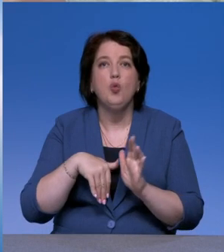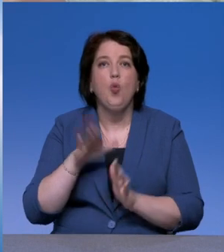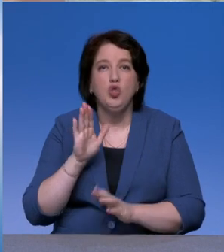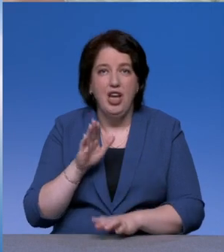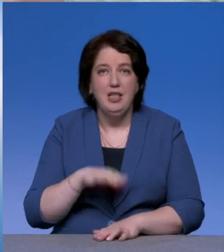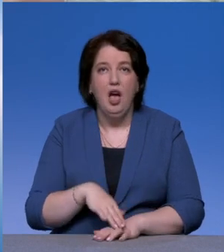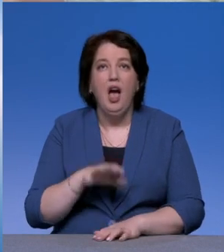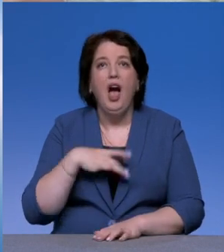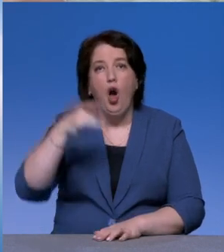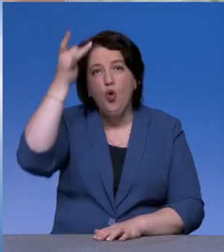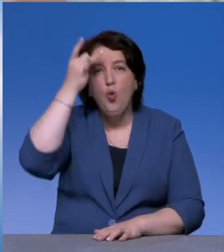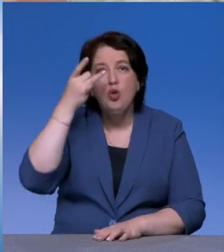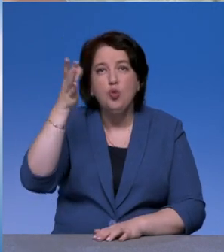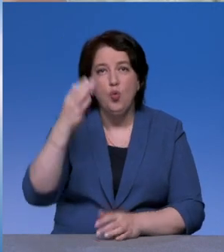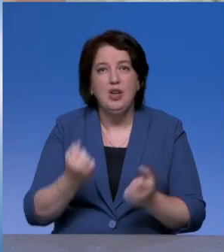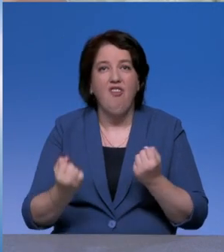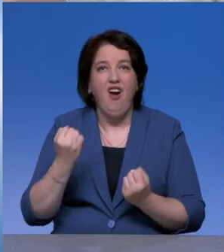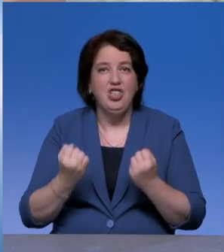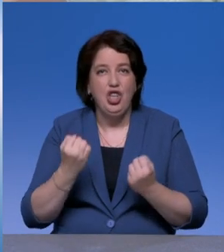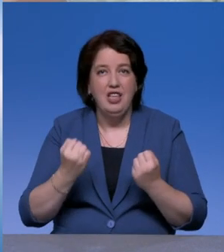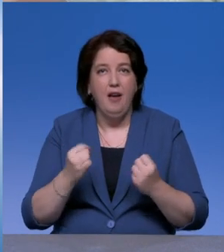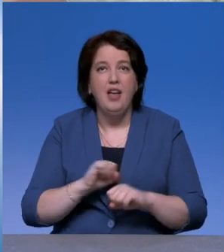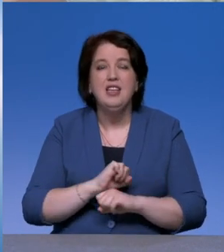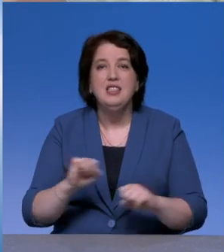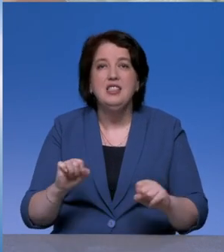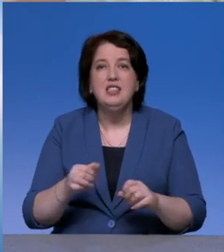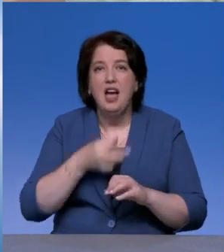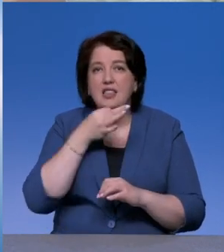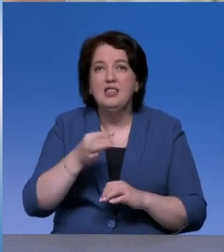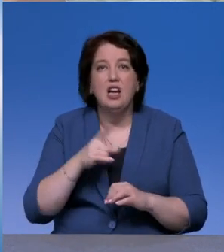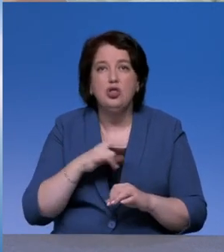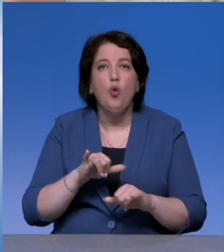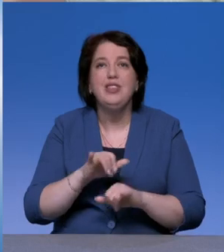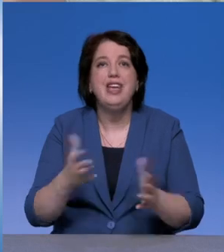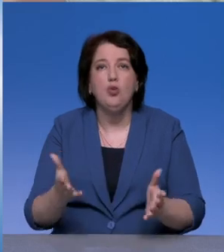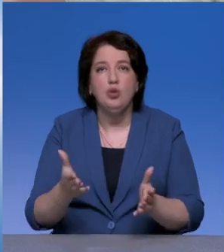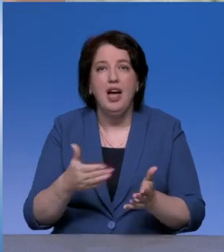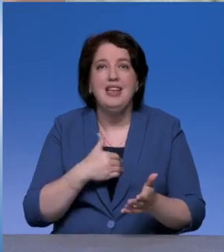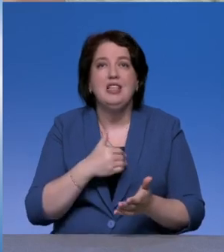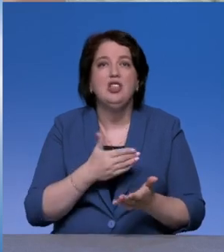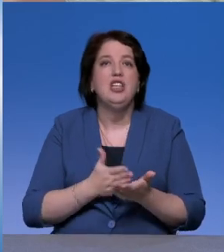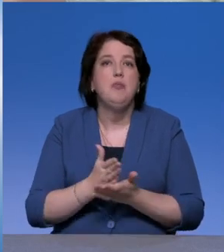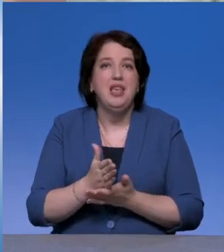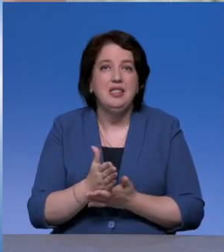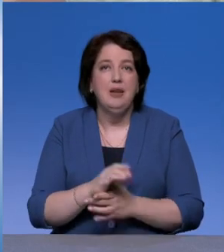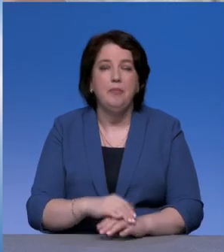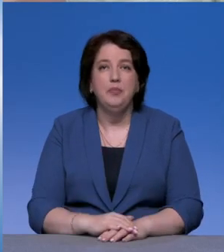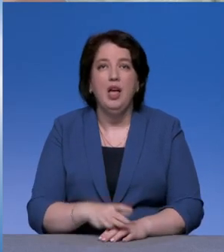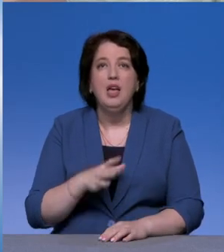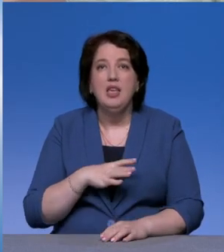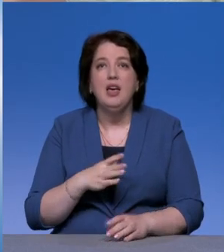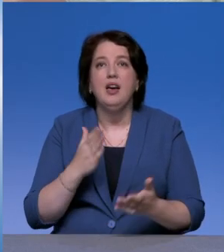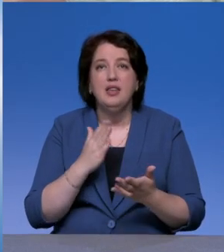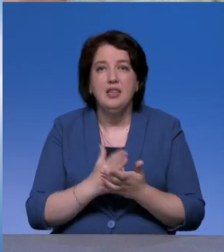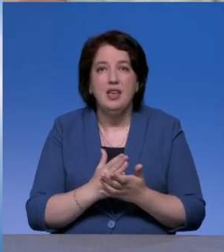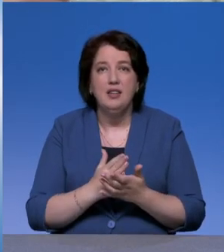именно культуры вождения. Нельзя сказать, что некуда стремиться. Конечно, идеал недостижим. Да, и в этой связи короткая ремарка.